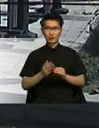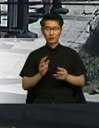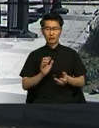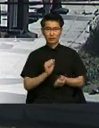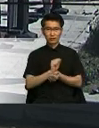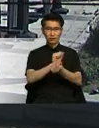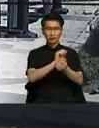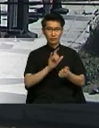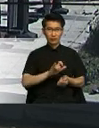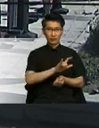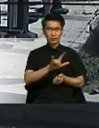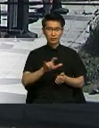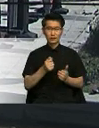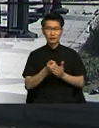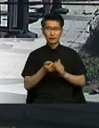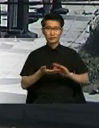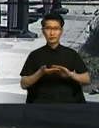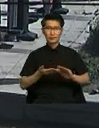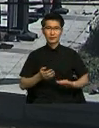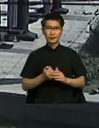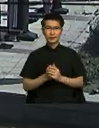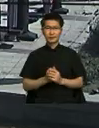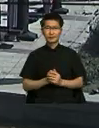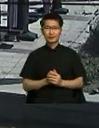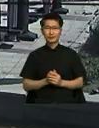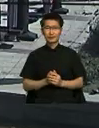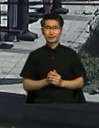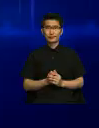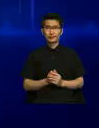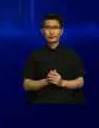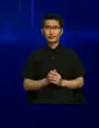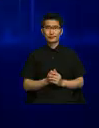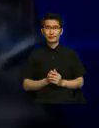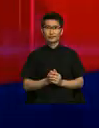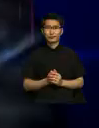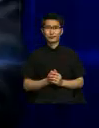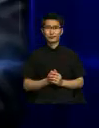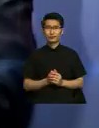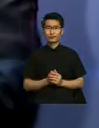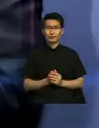계속 이어지고 있기 때문입니다 첫 소식 고용석 기자 입니다